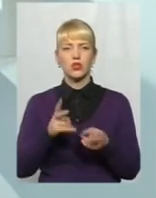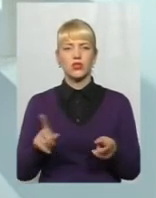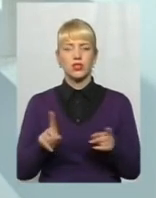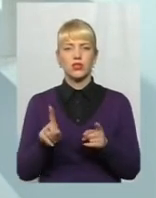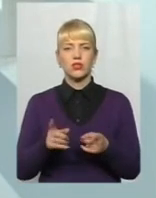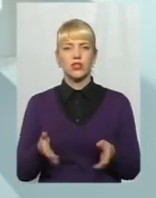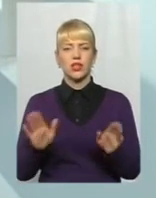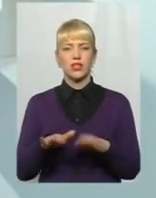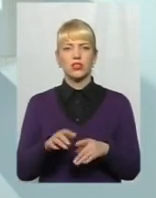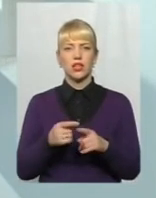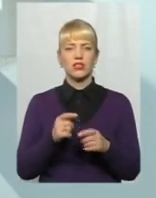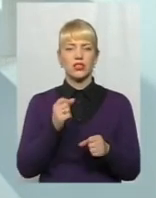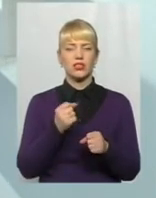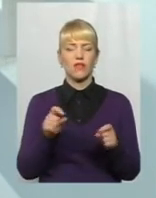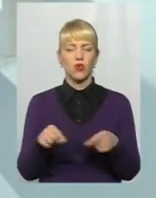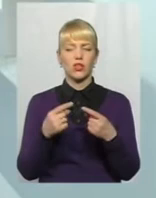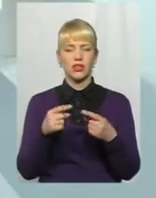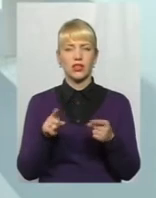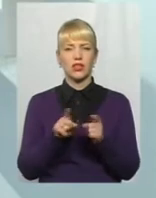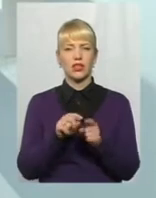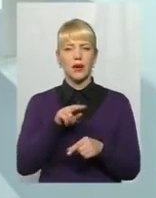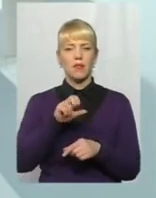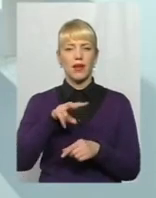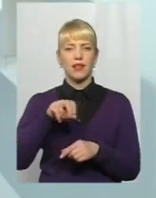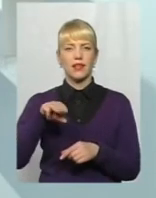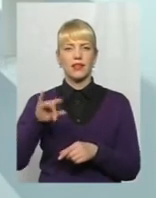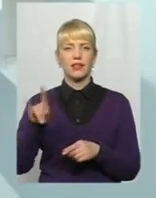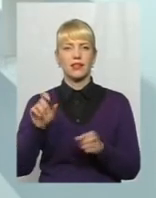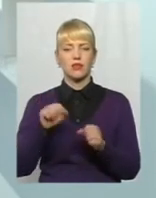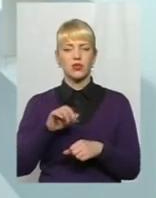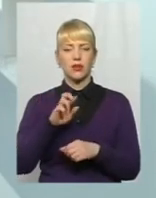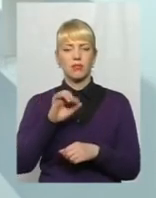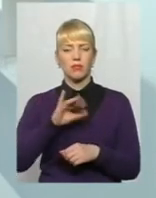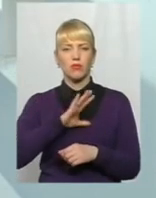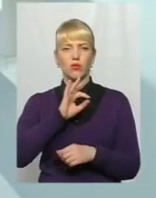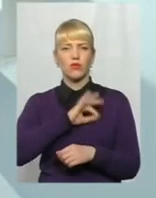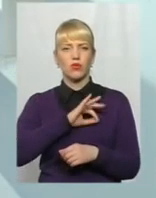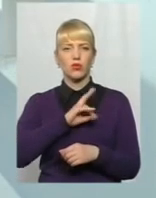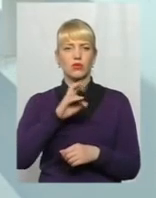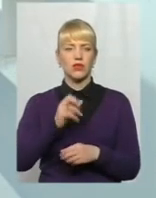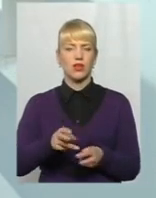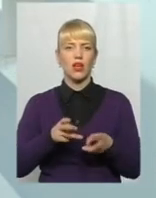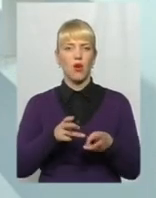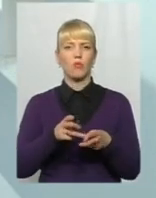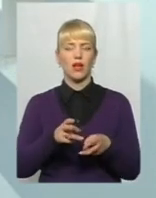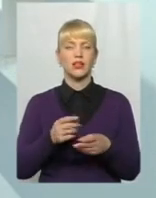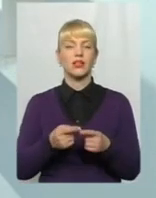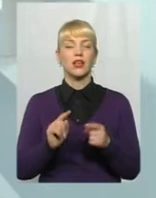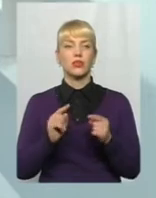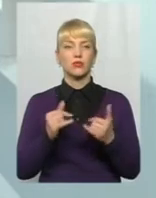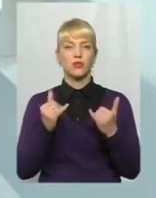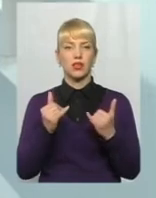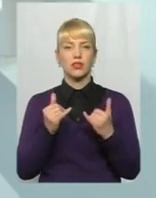відходи, палети, створення палетів, які, можливо, можна було б використовувати для опалення і передавати комусь. І тому